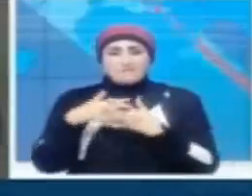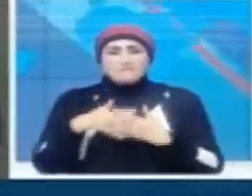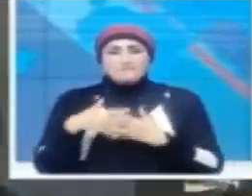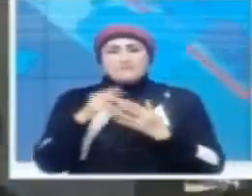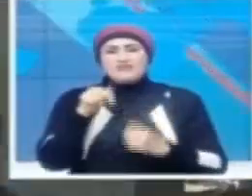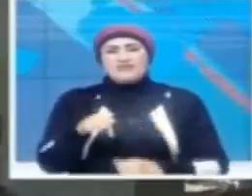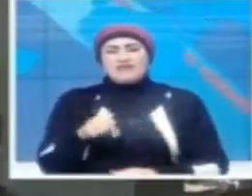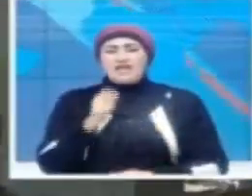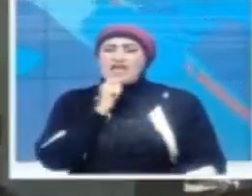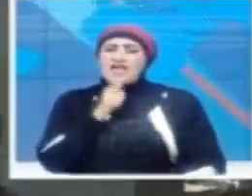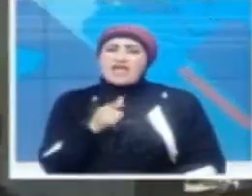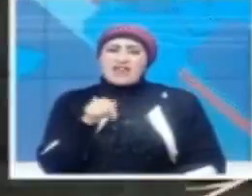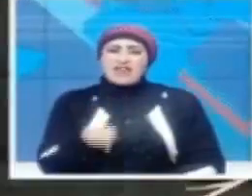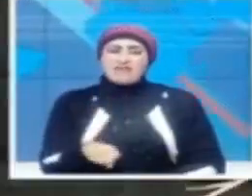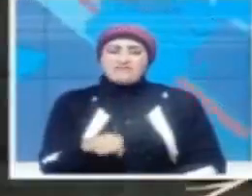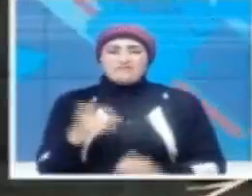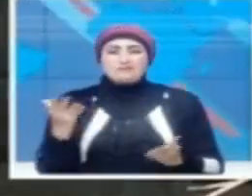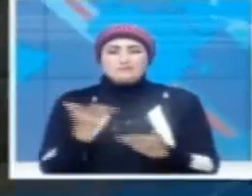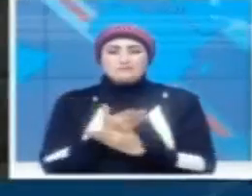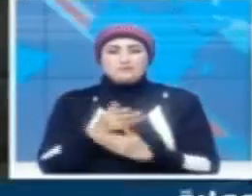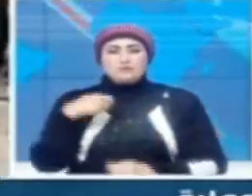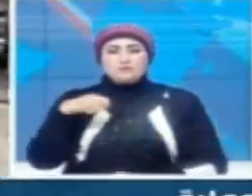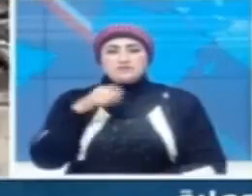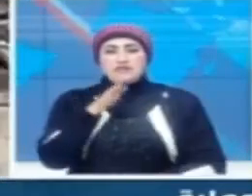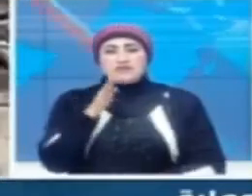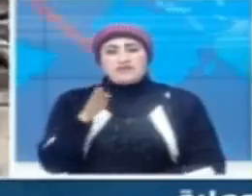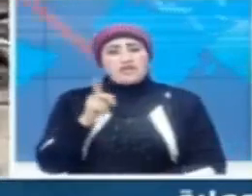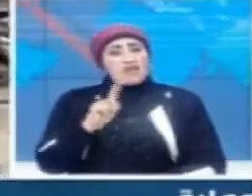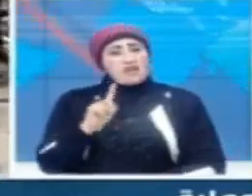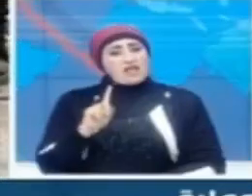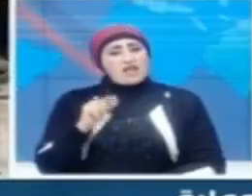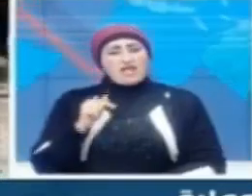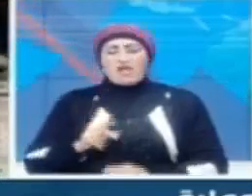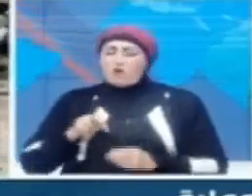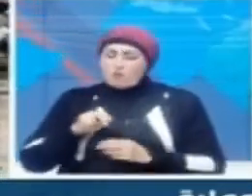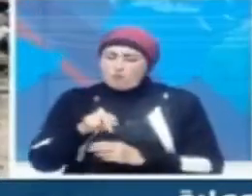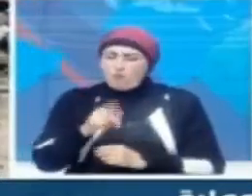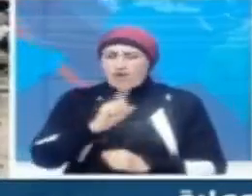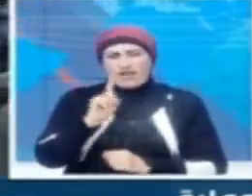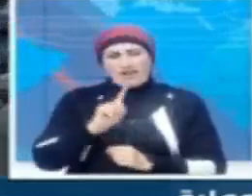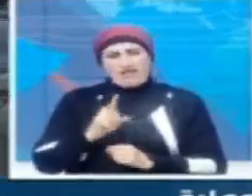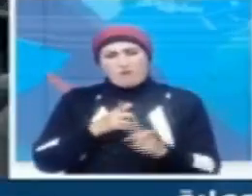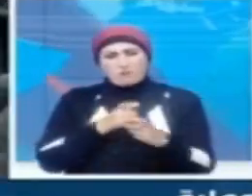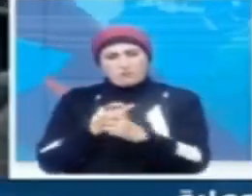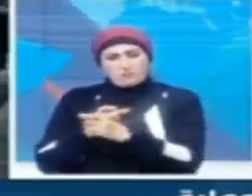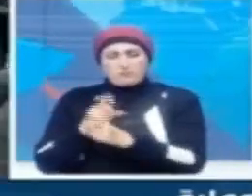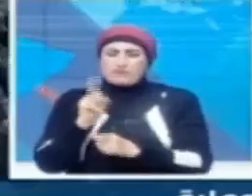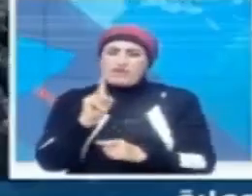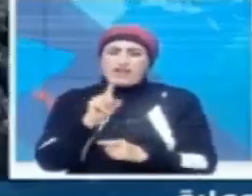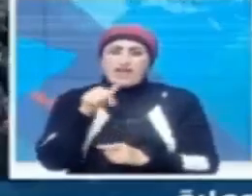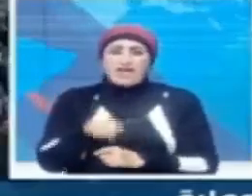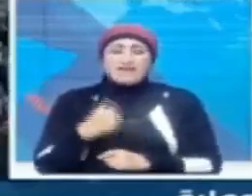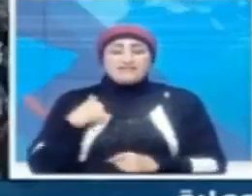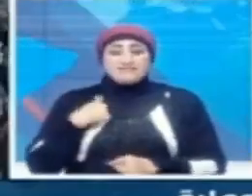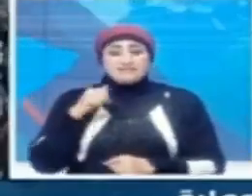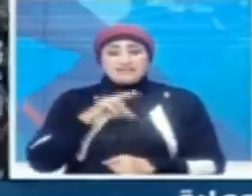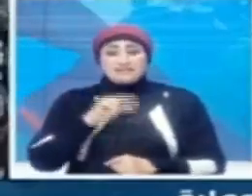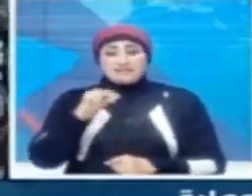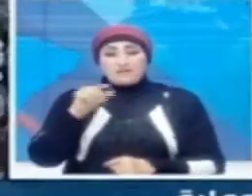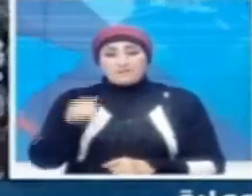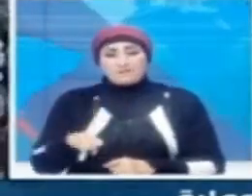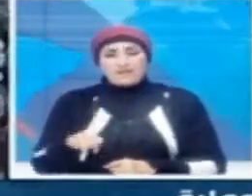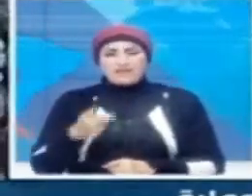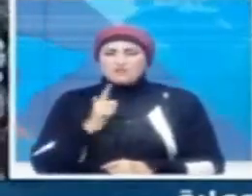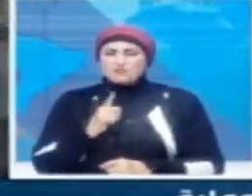بدورها أكدت على لسان خارجيتها أنها لا تدعم هجوما بريا في رفح، مشيرة إلى أن عملية كتلك قد